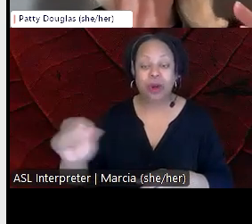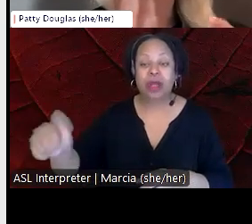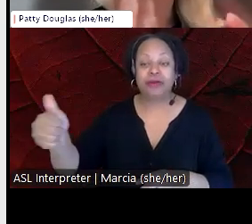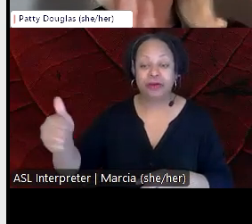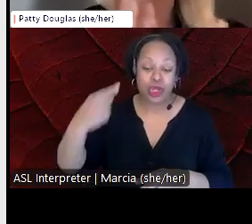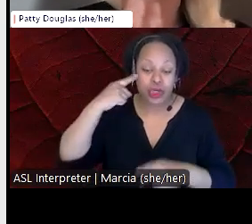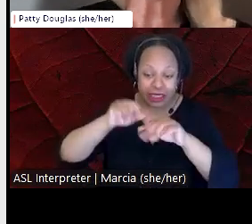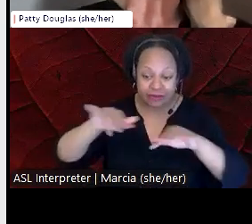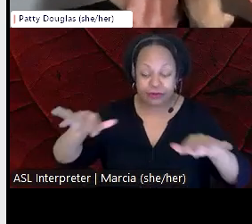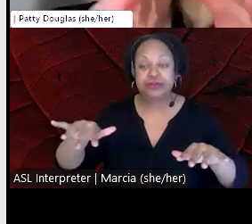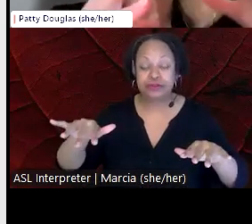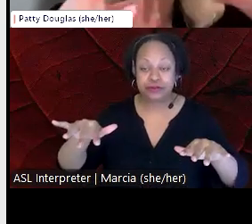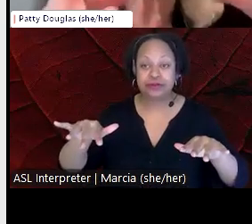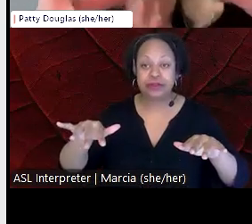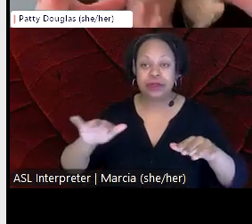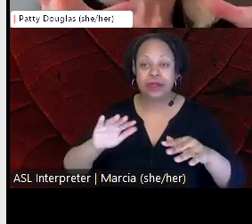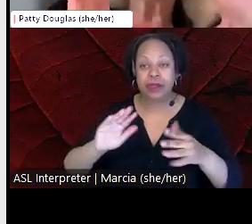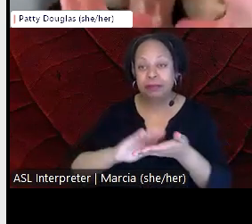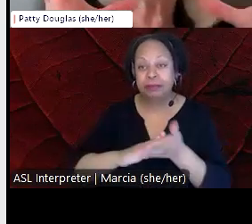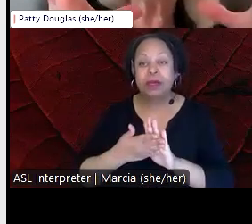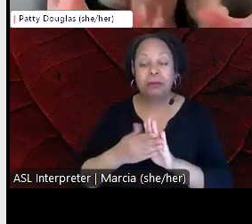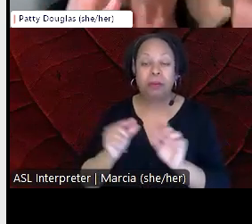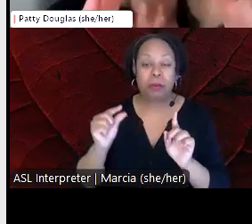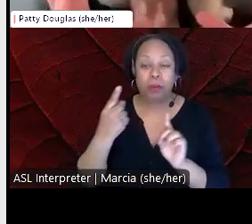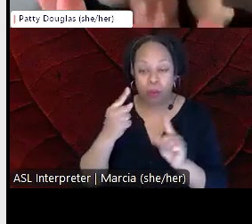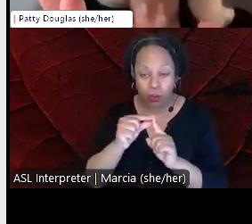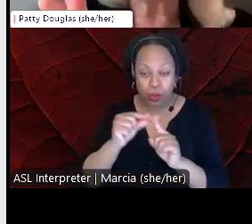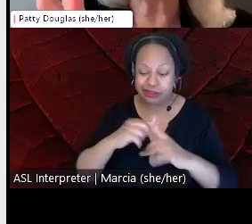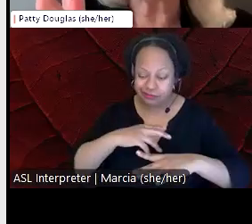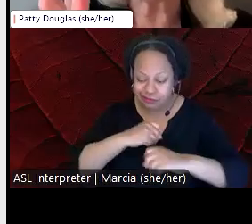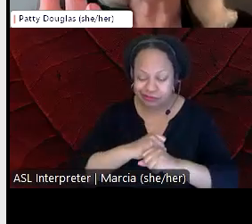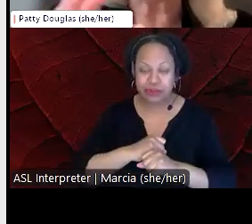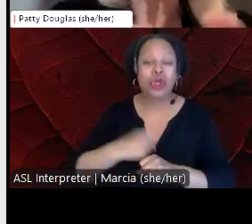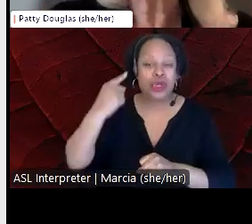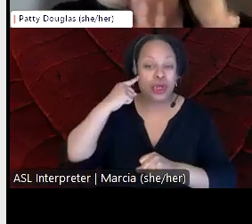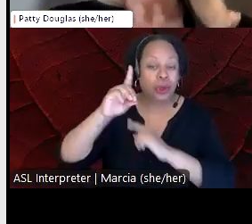syndrome de Tourette et bien d'autres. Alors,